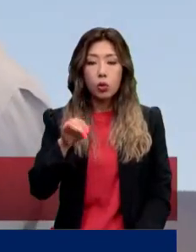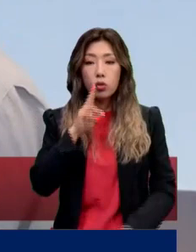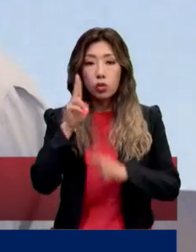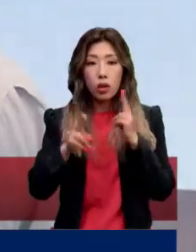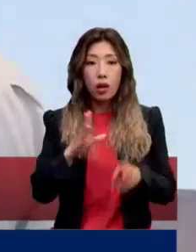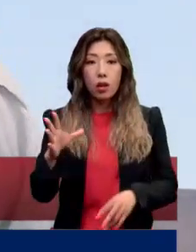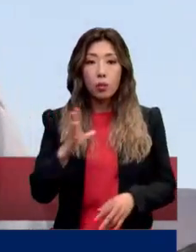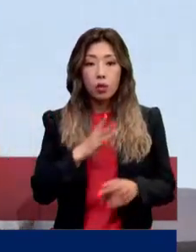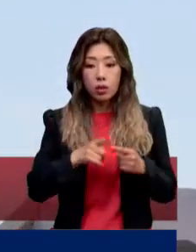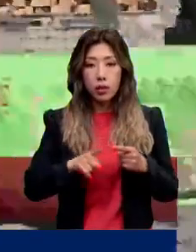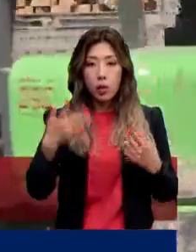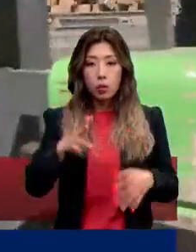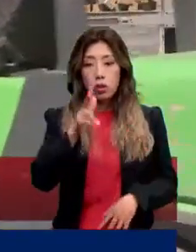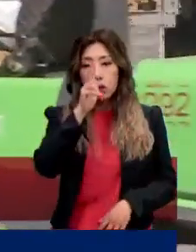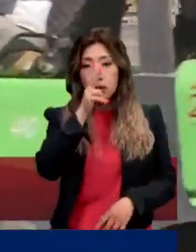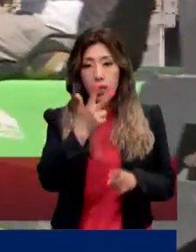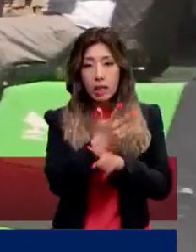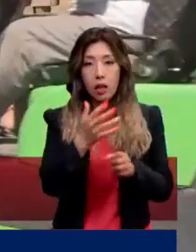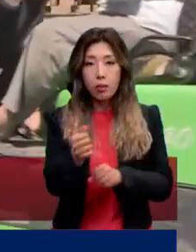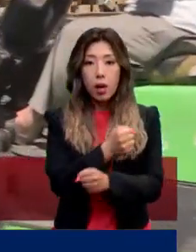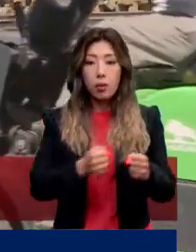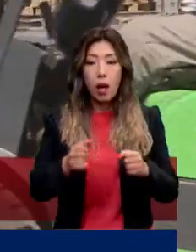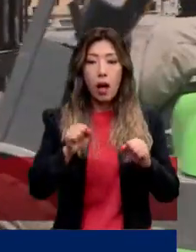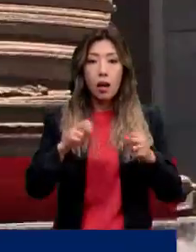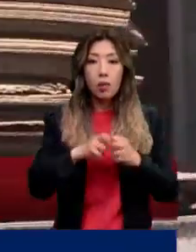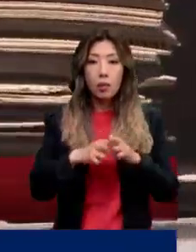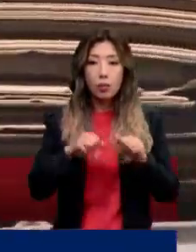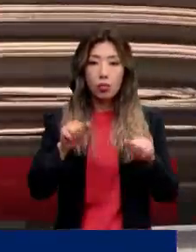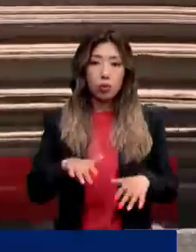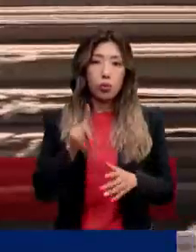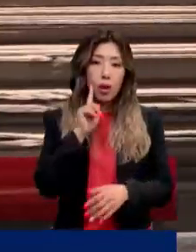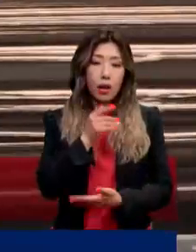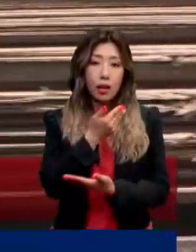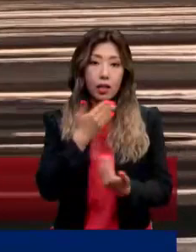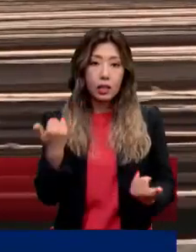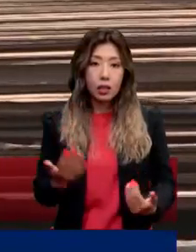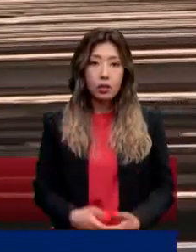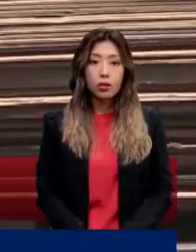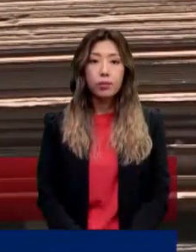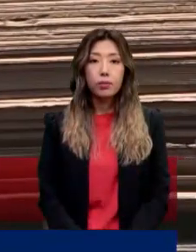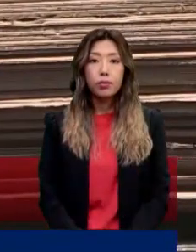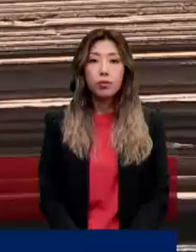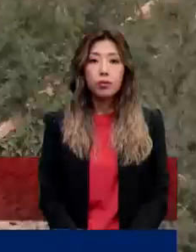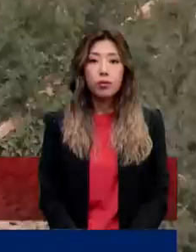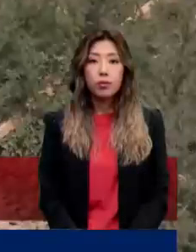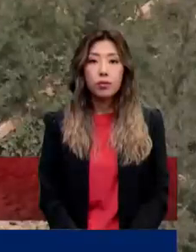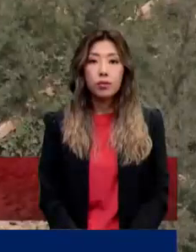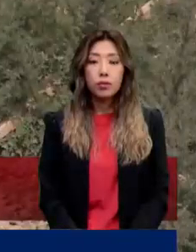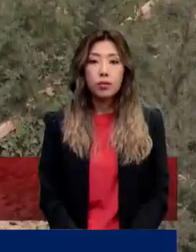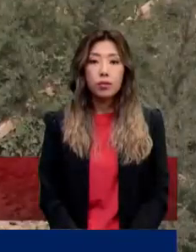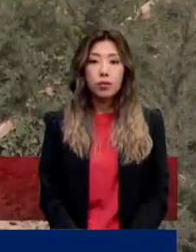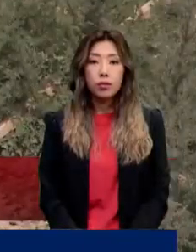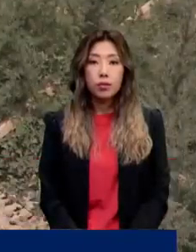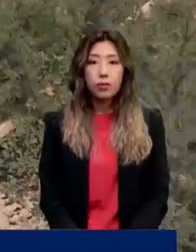люди, за это время уже трижды поменяли, а решить проблему никому из них не удалось. Комментировать состояние индустриальной зоны местные чиновники